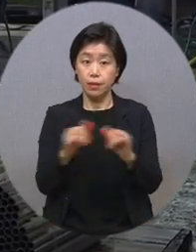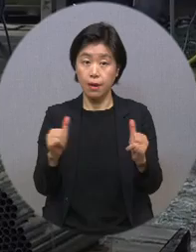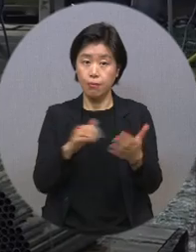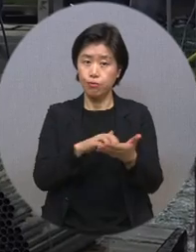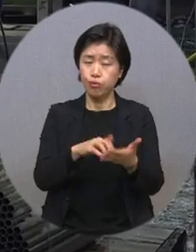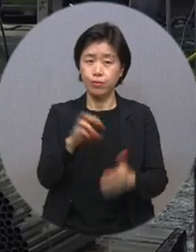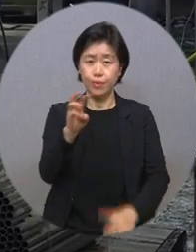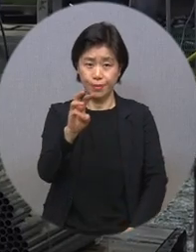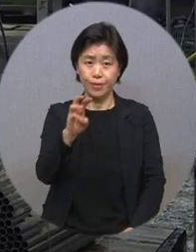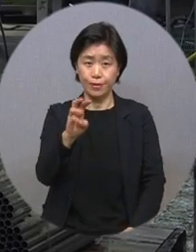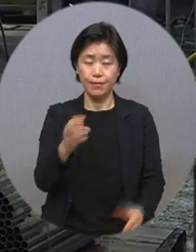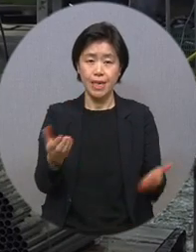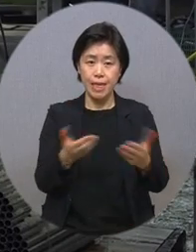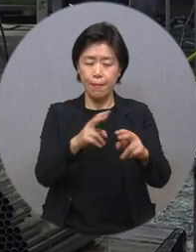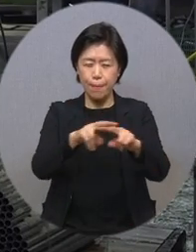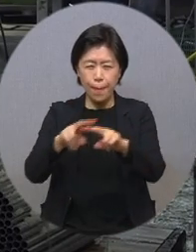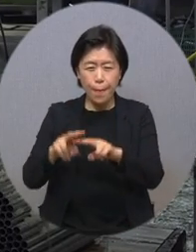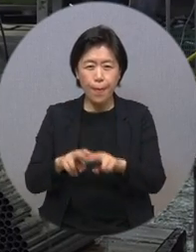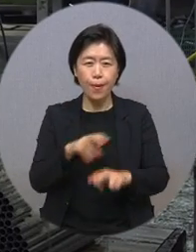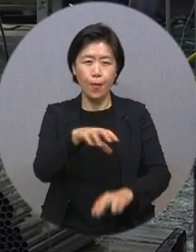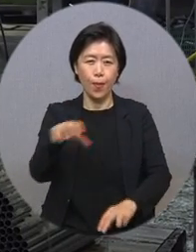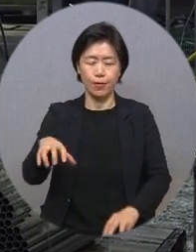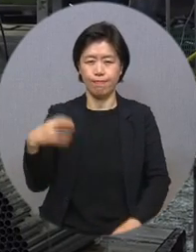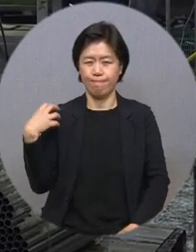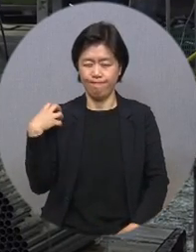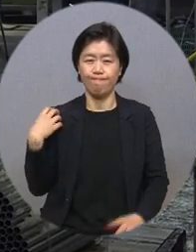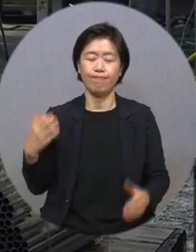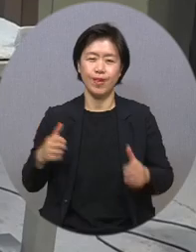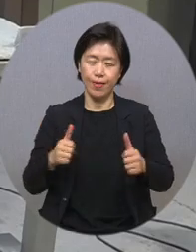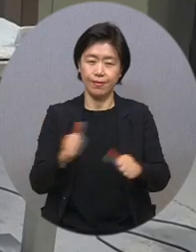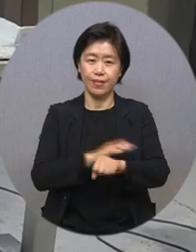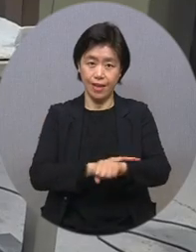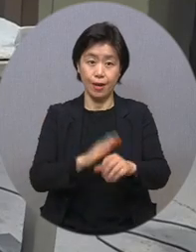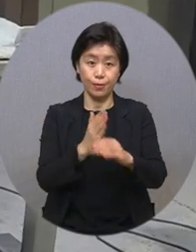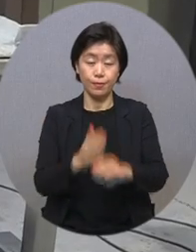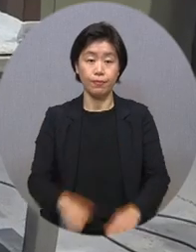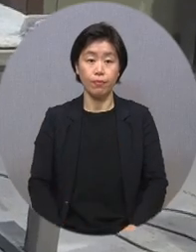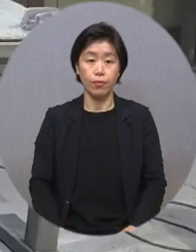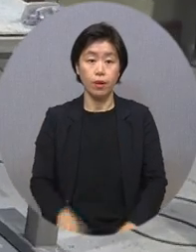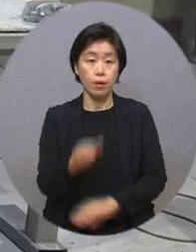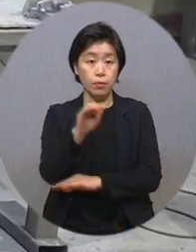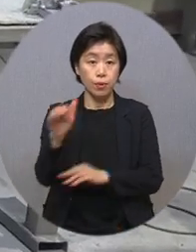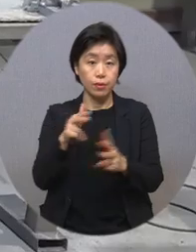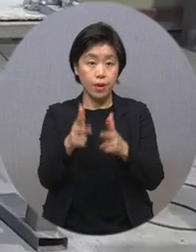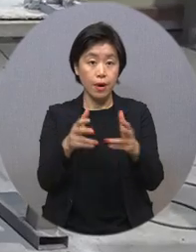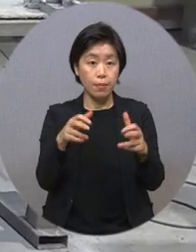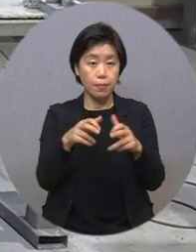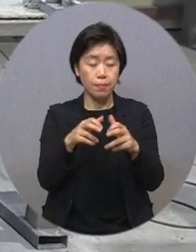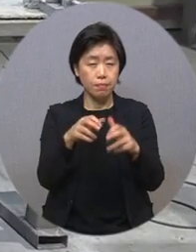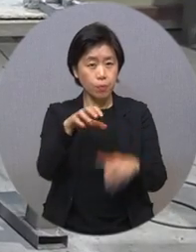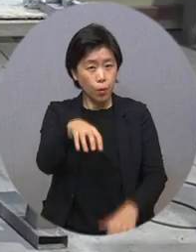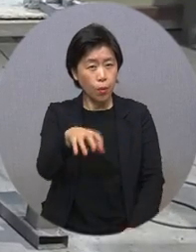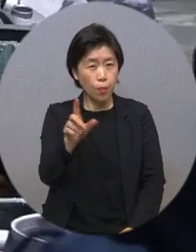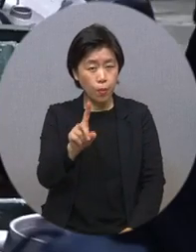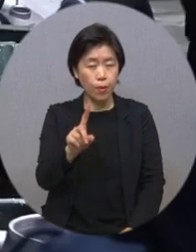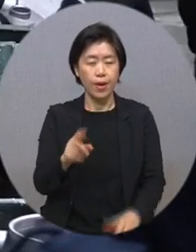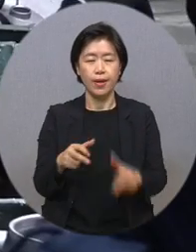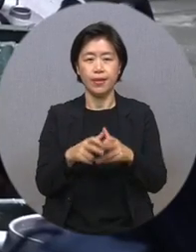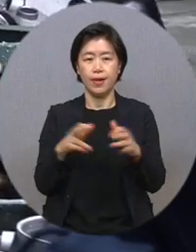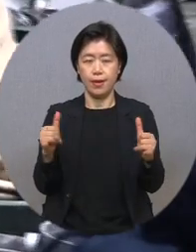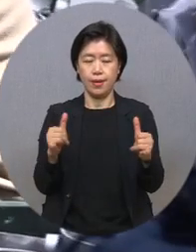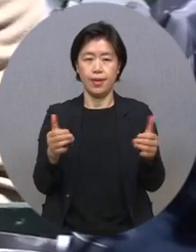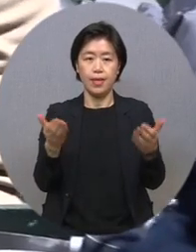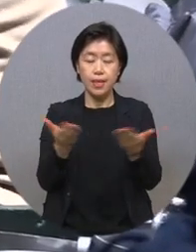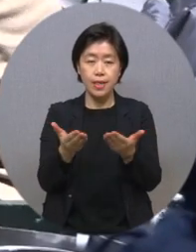위치에서 맡은 일을 열심히 해내고 있습니다. 장애인 표준 사업장은 장애인이 일하기 적합한 시설을 갖춰